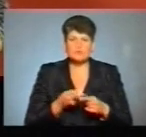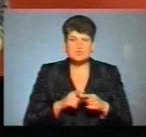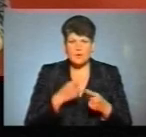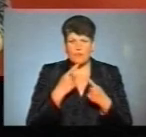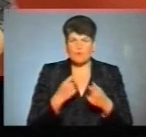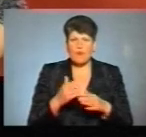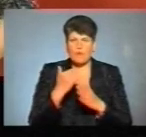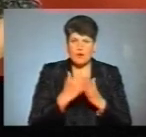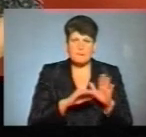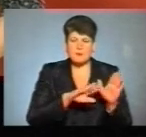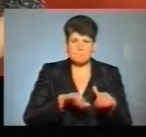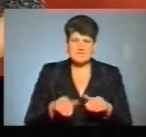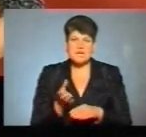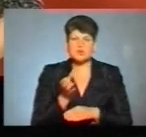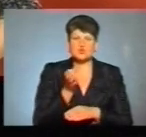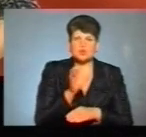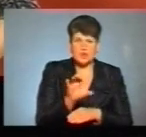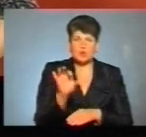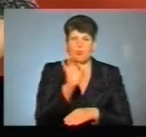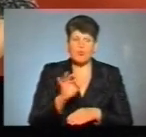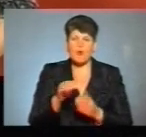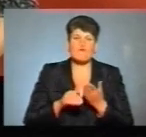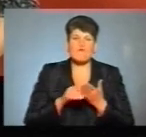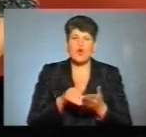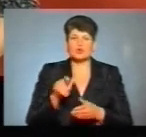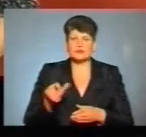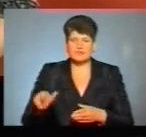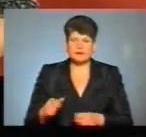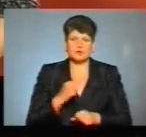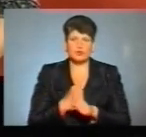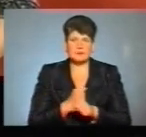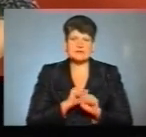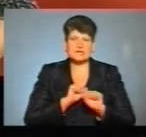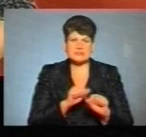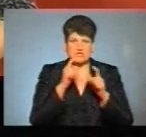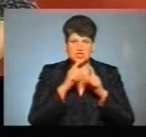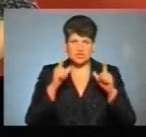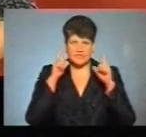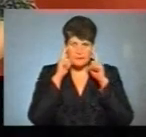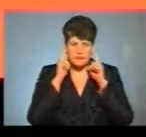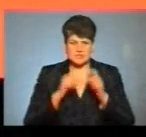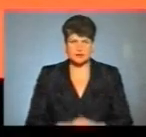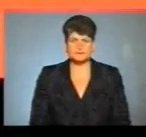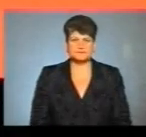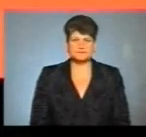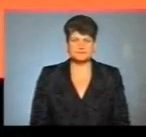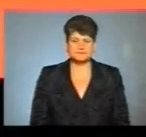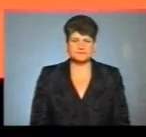програмі. Одразу після сюжету про волонтерів, які виготовляють захисні щитки та маски.